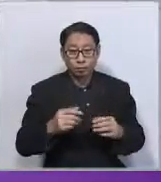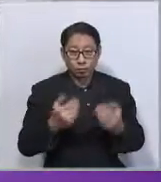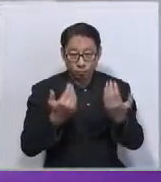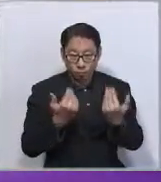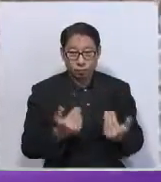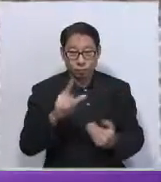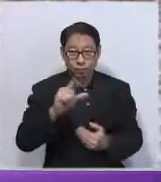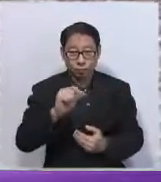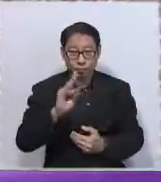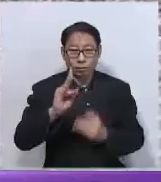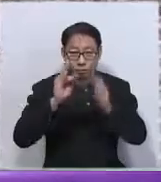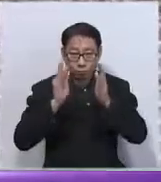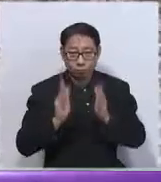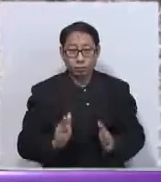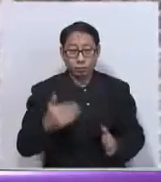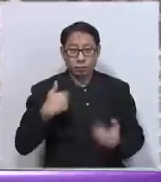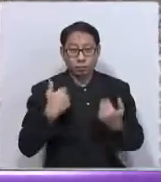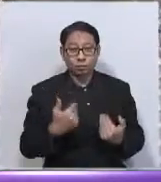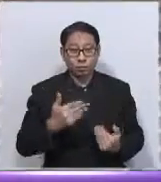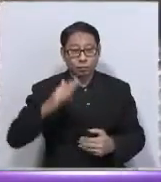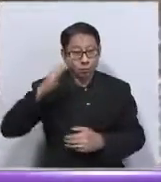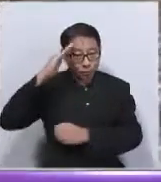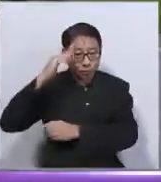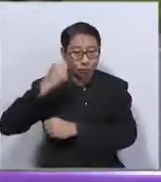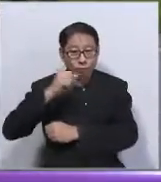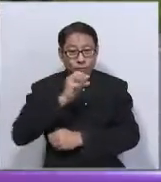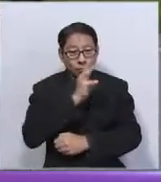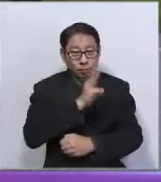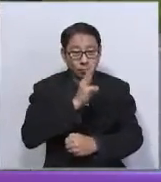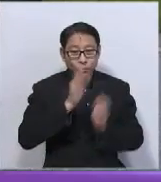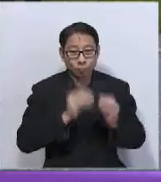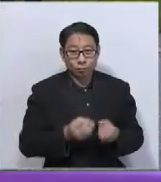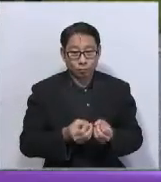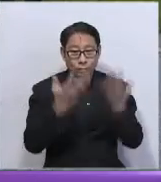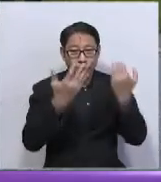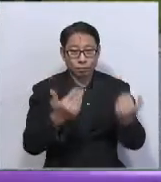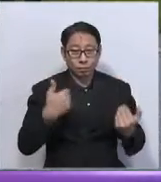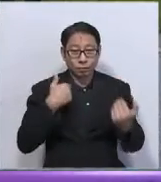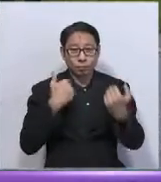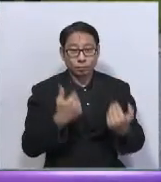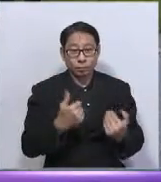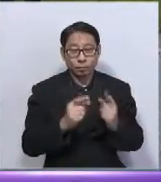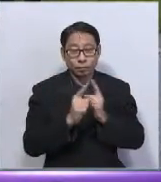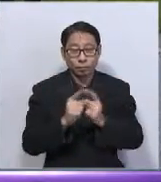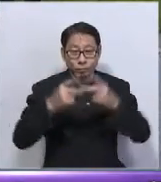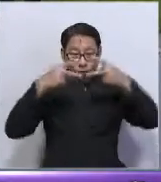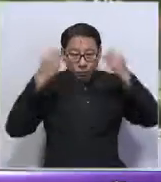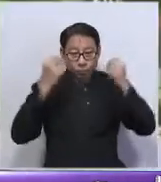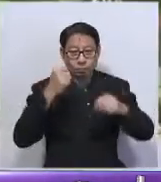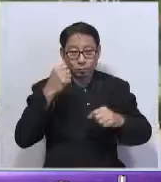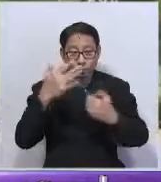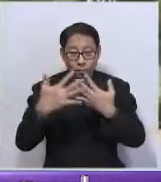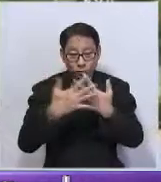ขึ้น27คนกรมน.ภาค4ส่วนหน้าประณามผู้ที่ก่อเหตุดังกล่าวโดยหลังจากนี้จะติดตามตัวคนร้ายมาดำเนิน